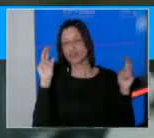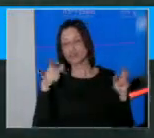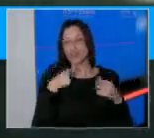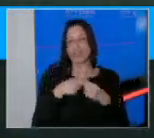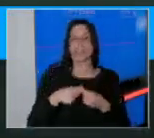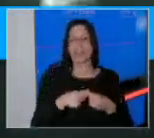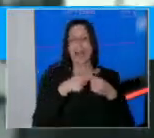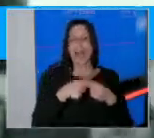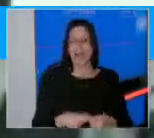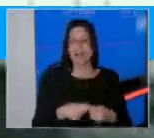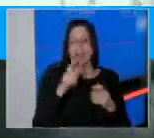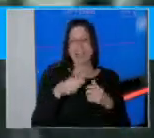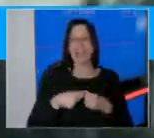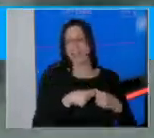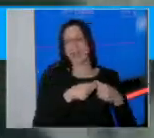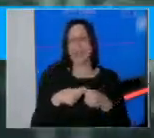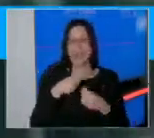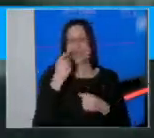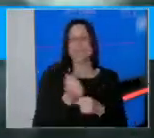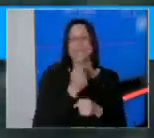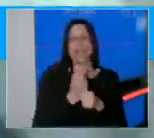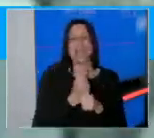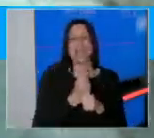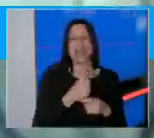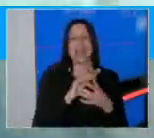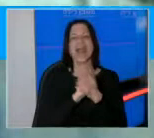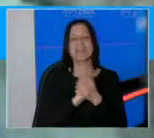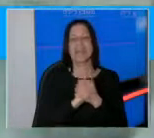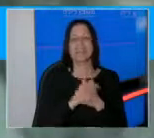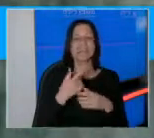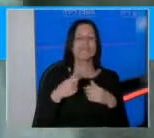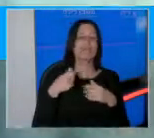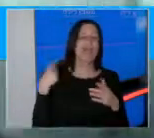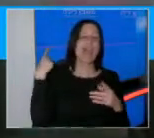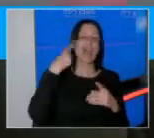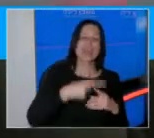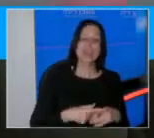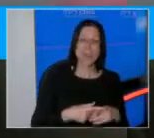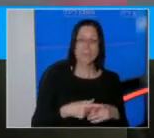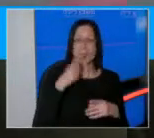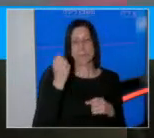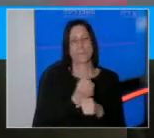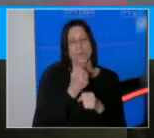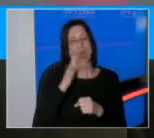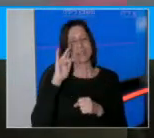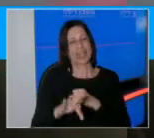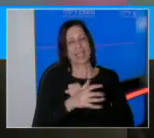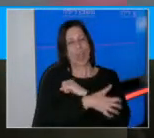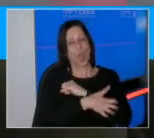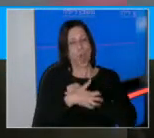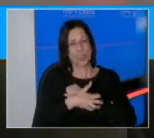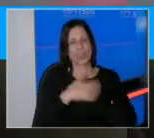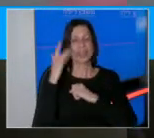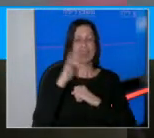חבר בתרבות, הוא פעיל חברתי עד היום, והוא פועל נגד העוני